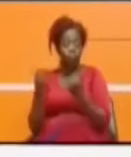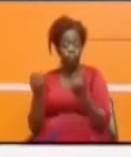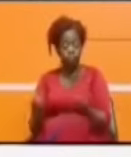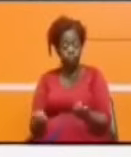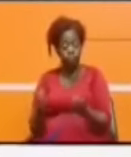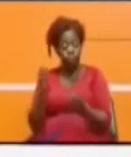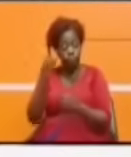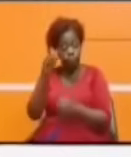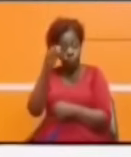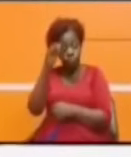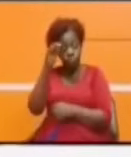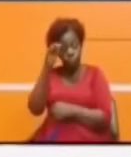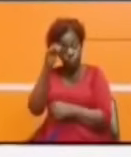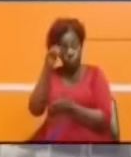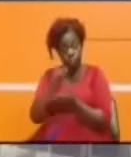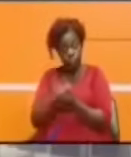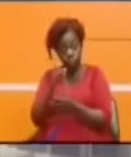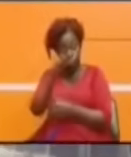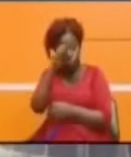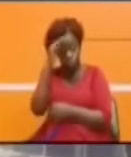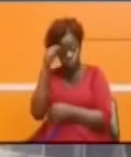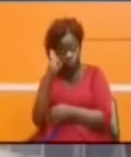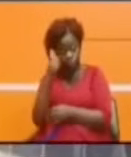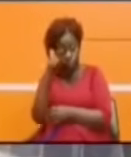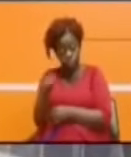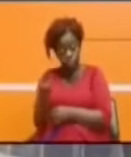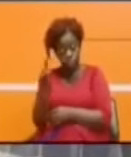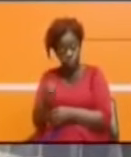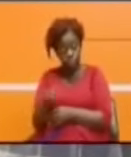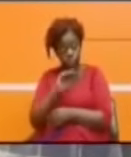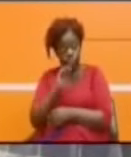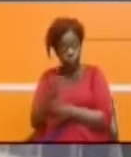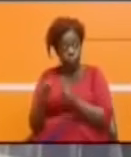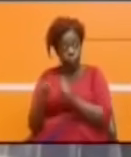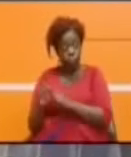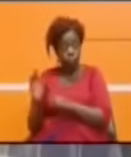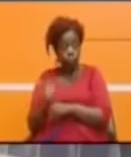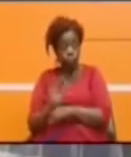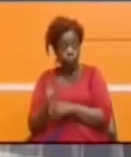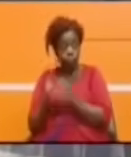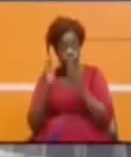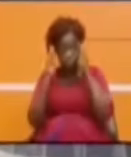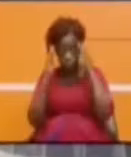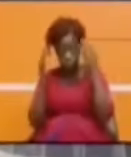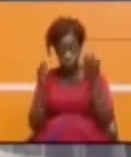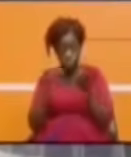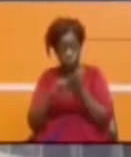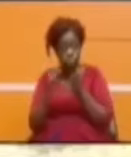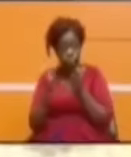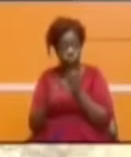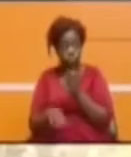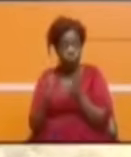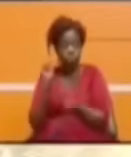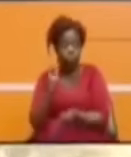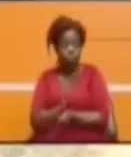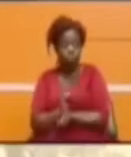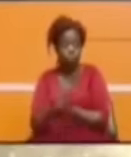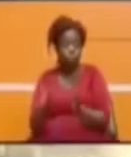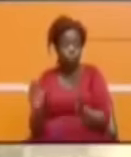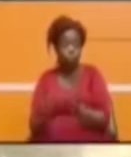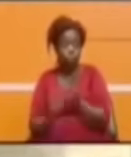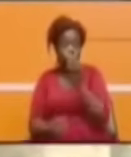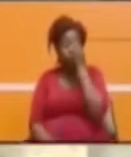n'olw'ensonga ewano tubasanze wano mu bukyamu ffe nga security committee tetubamanyi ekitegeeza nti kugenda bavunaana